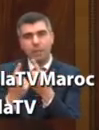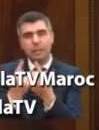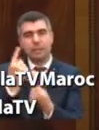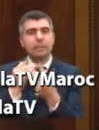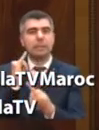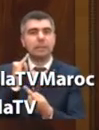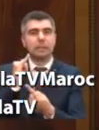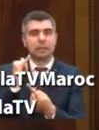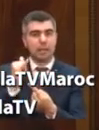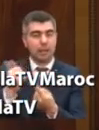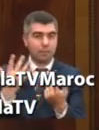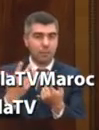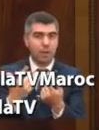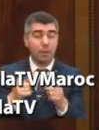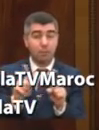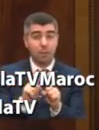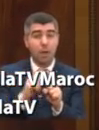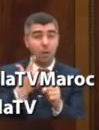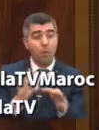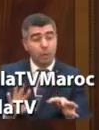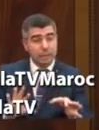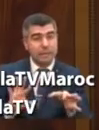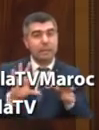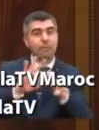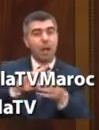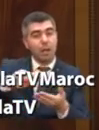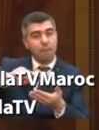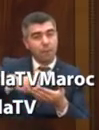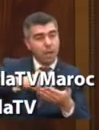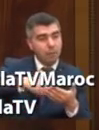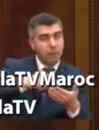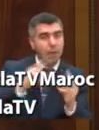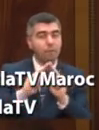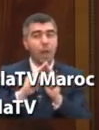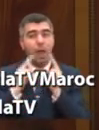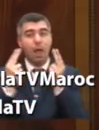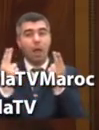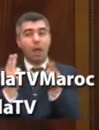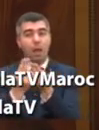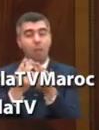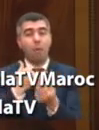إنسانية خلافاً لأحكام الالتزامات التي تقرها الاتفاقية الدولية الخاضعة